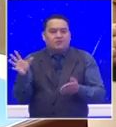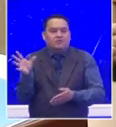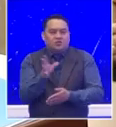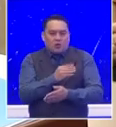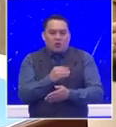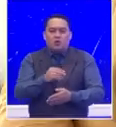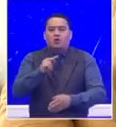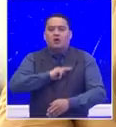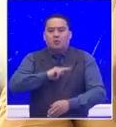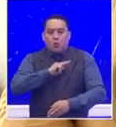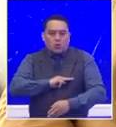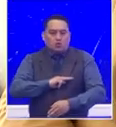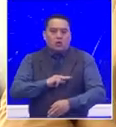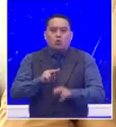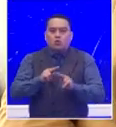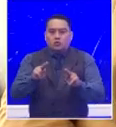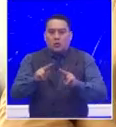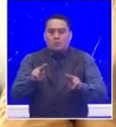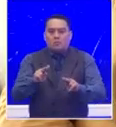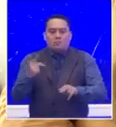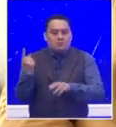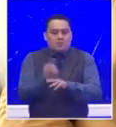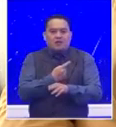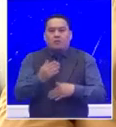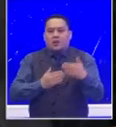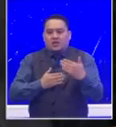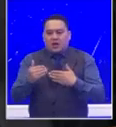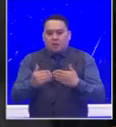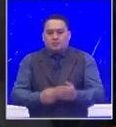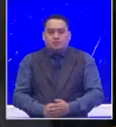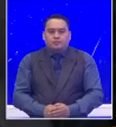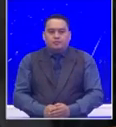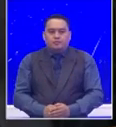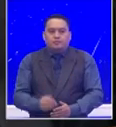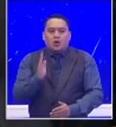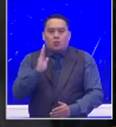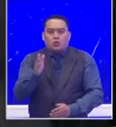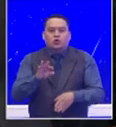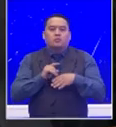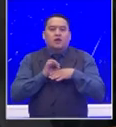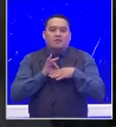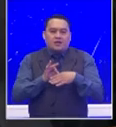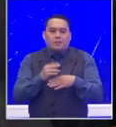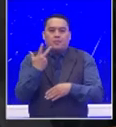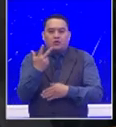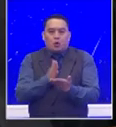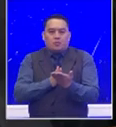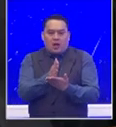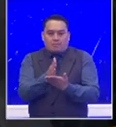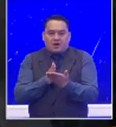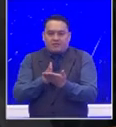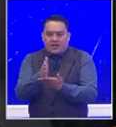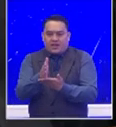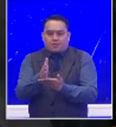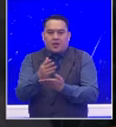работа в онлайн-режиме – для многих преподавателей станет первой практикой. Будет идти по трем направлениям. Это